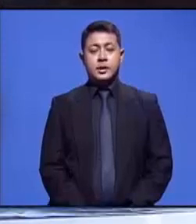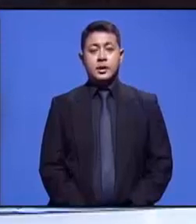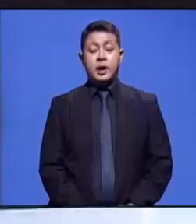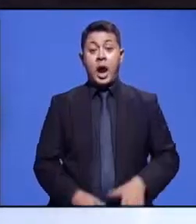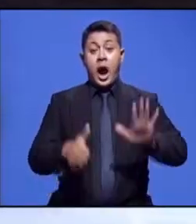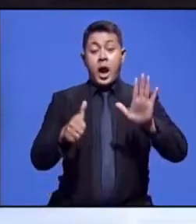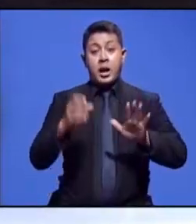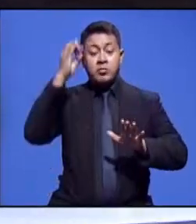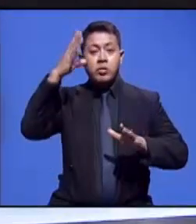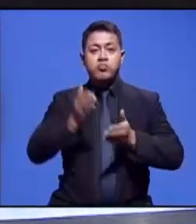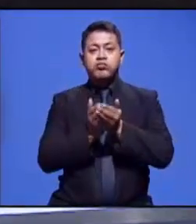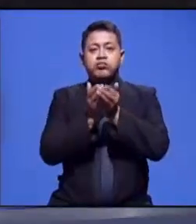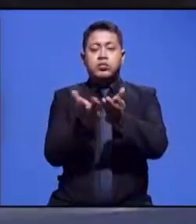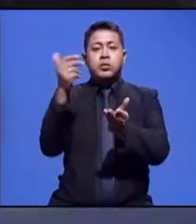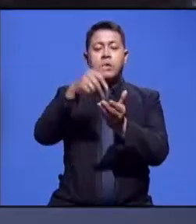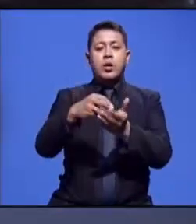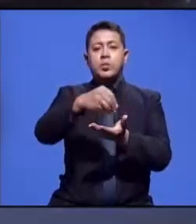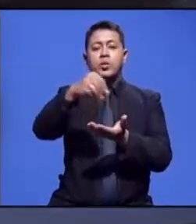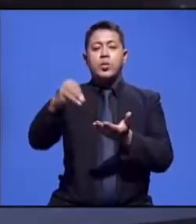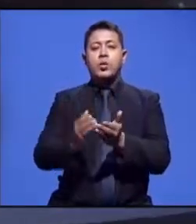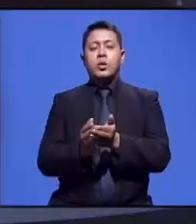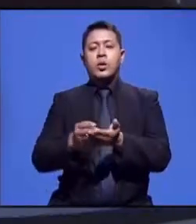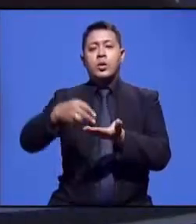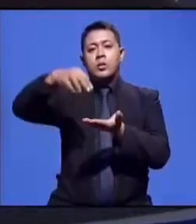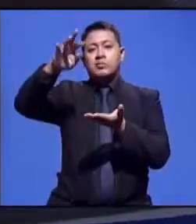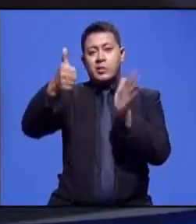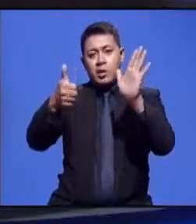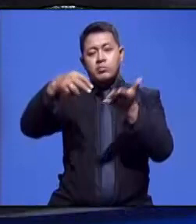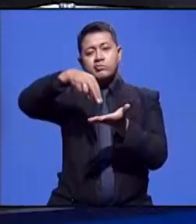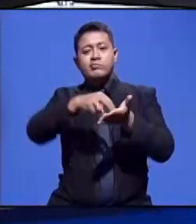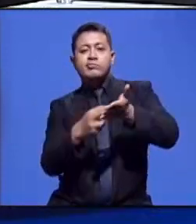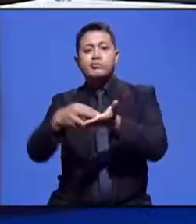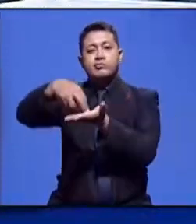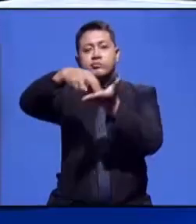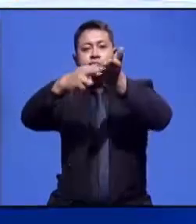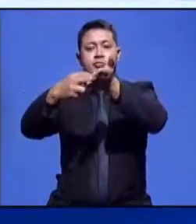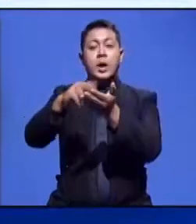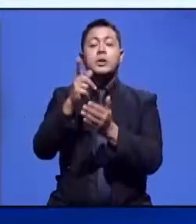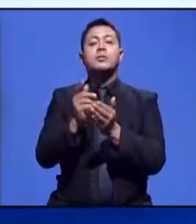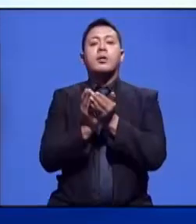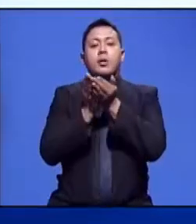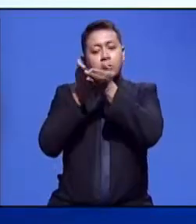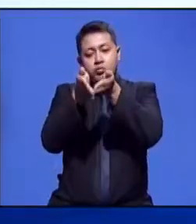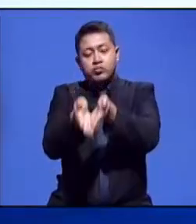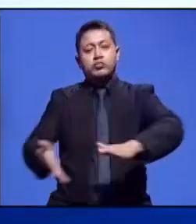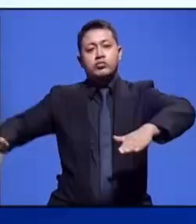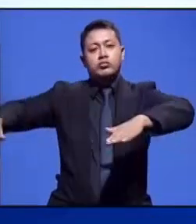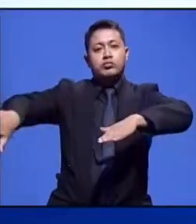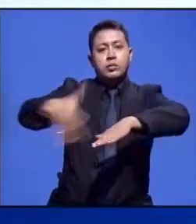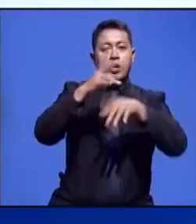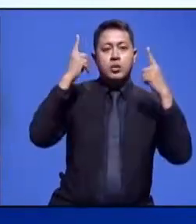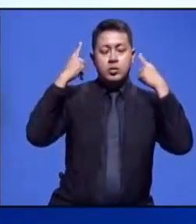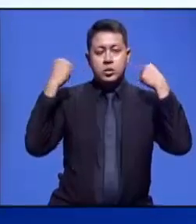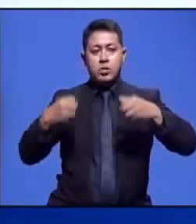Pemirsa, 6 kru kapal pengangkut pupuk terombang ambing selama puluhan jam setelah kapal mereka tenggelam di Laut Jawa akibat dihantam